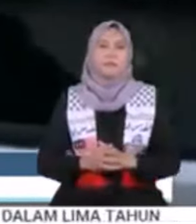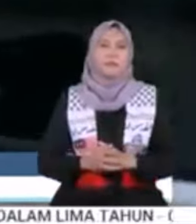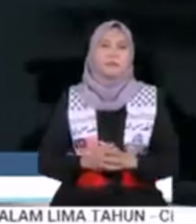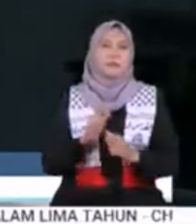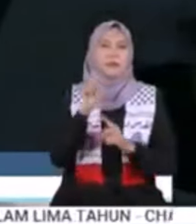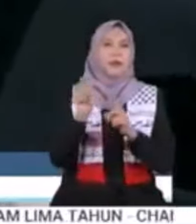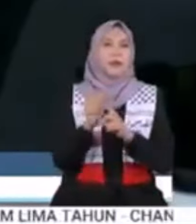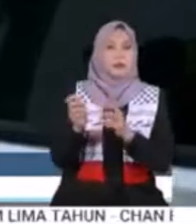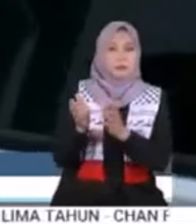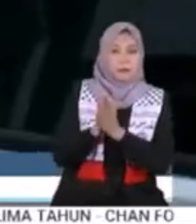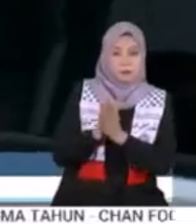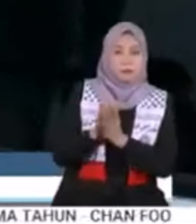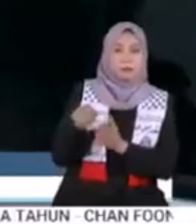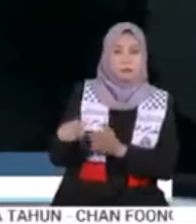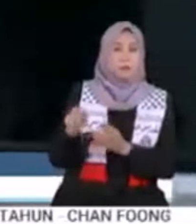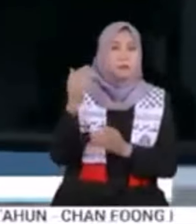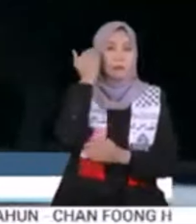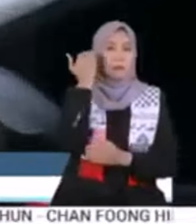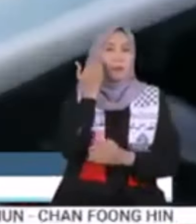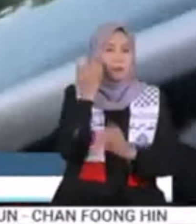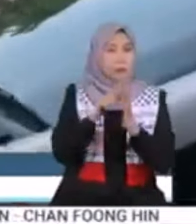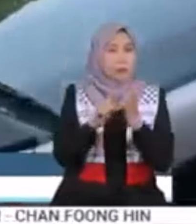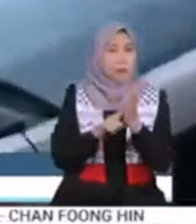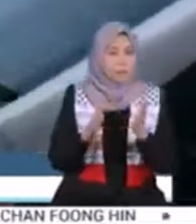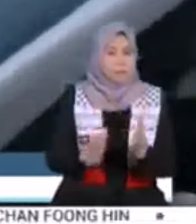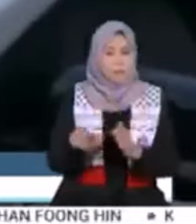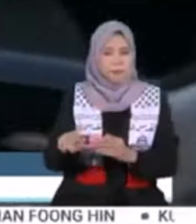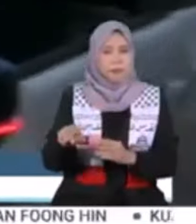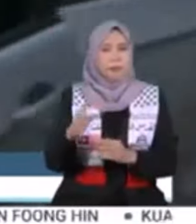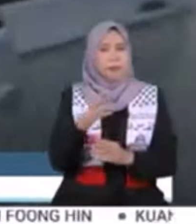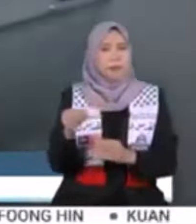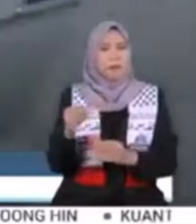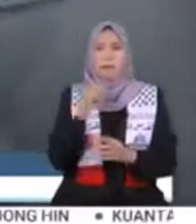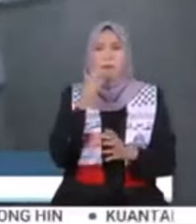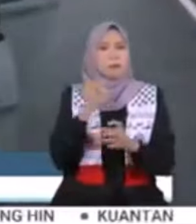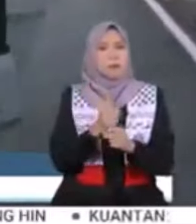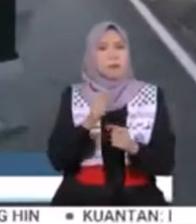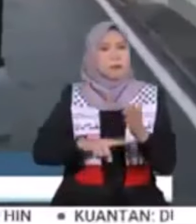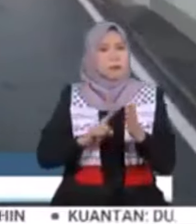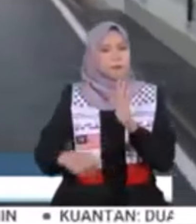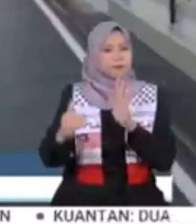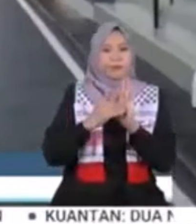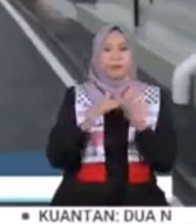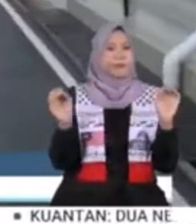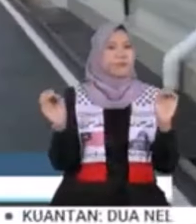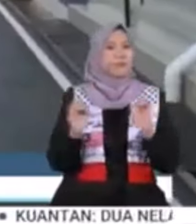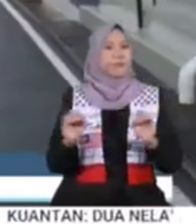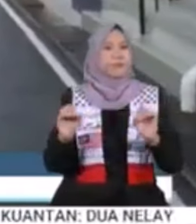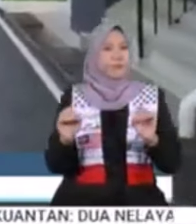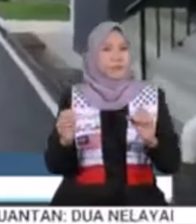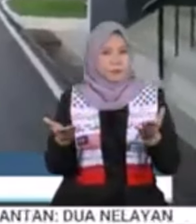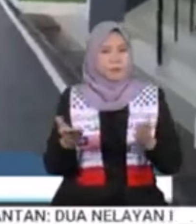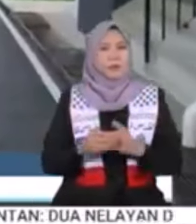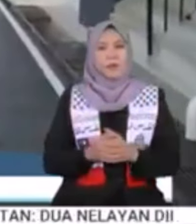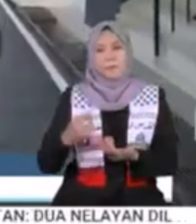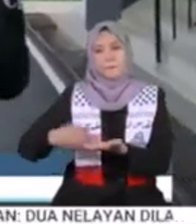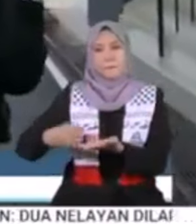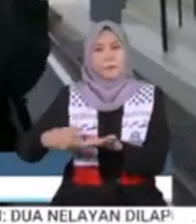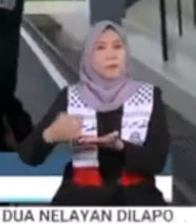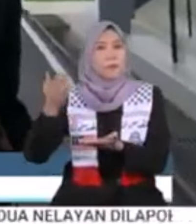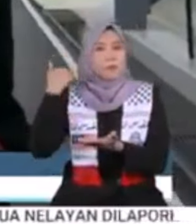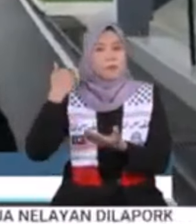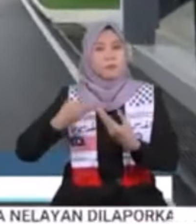Tarikh permohonan izin itu juga dicadangkan peguam tertuduh Syahril Anwar dan tidak mendapat sebarang bantahan daripada pihak pendakwaan. Pembicaraan